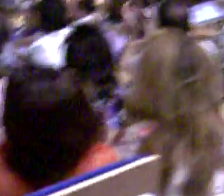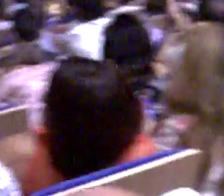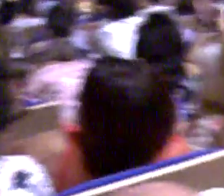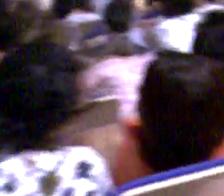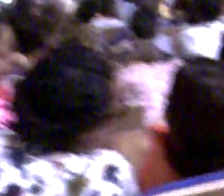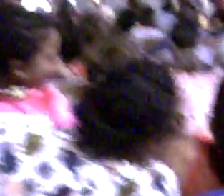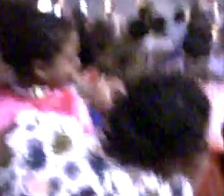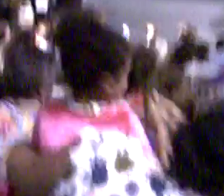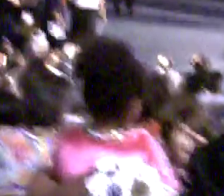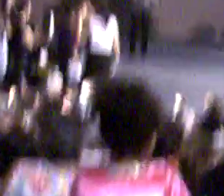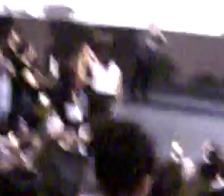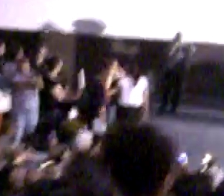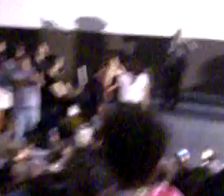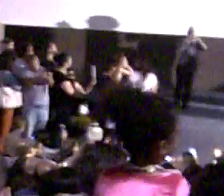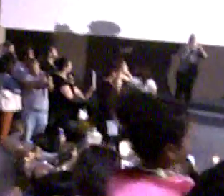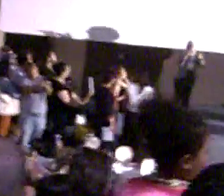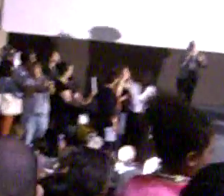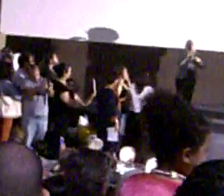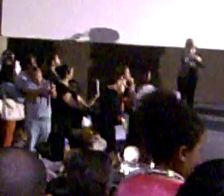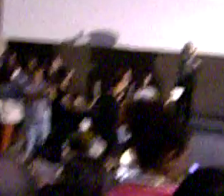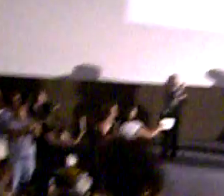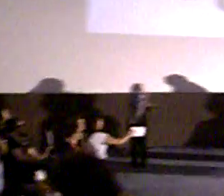الأرقام المهمة اللي قالتها